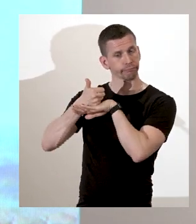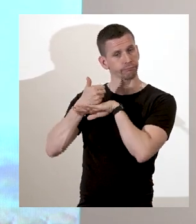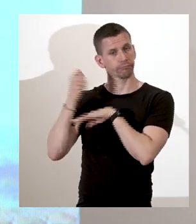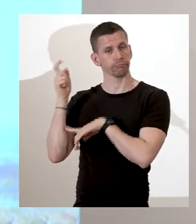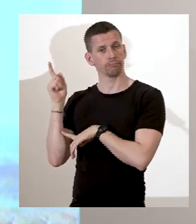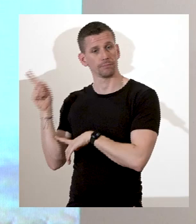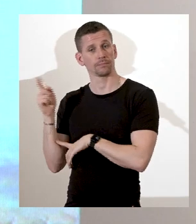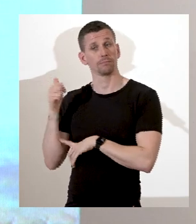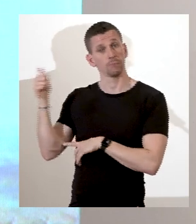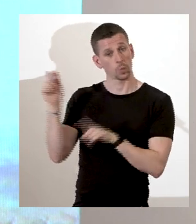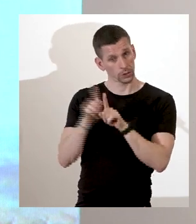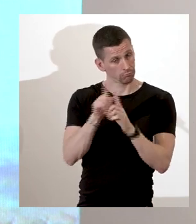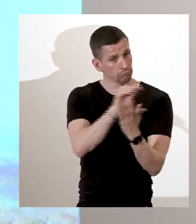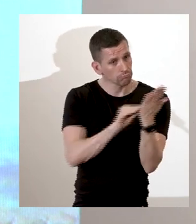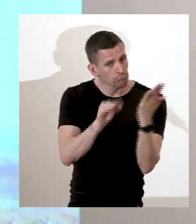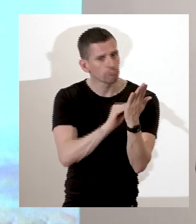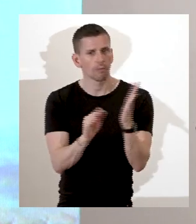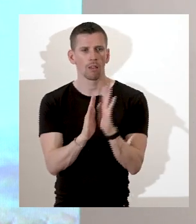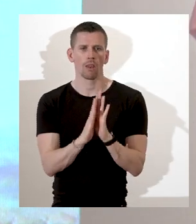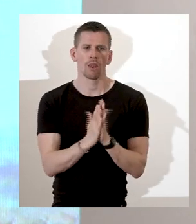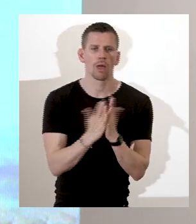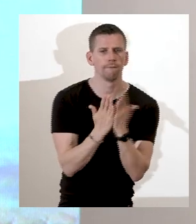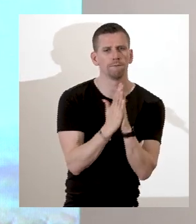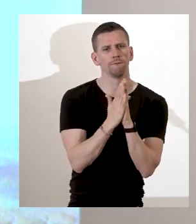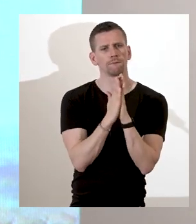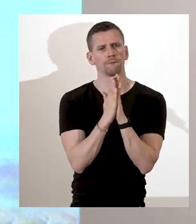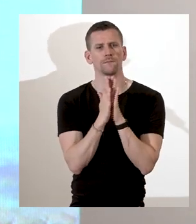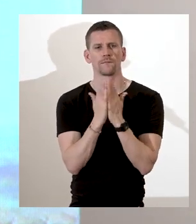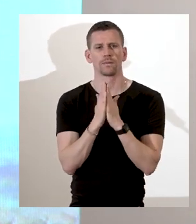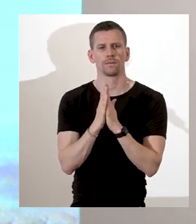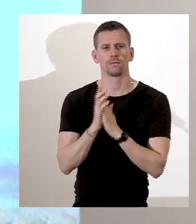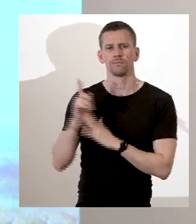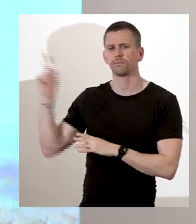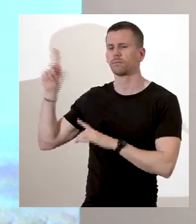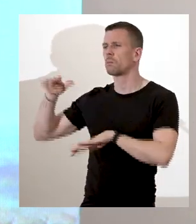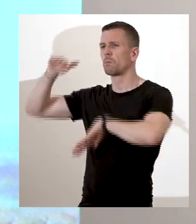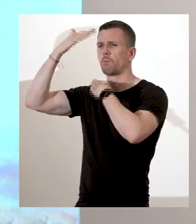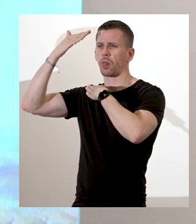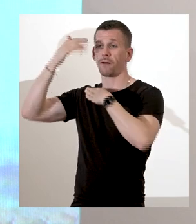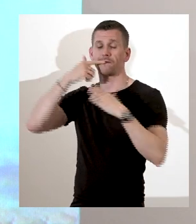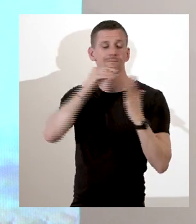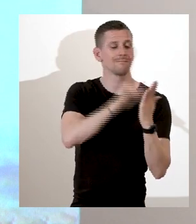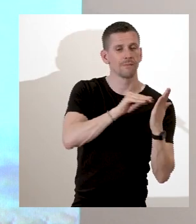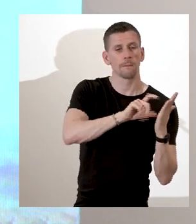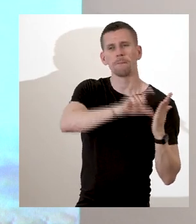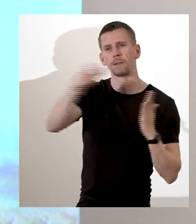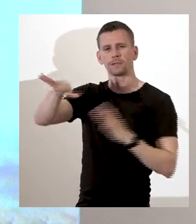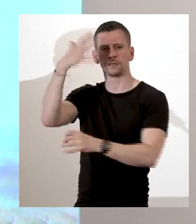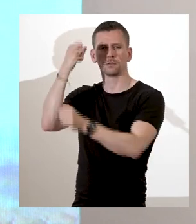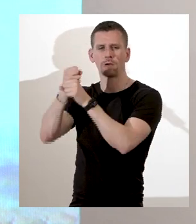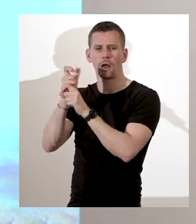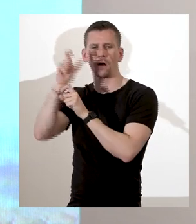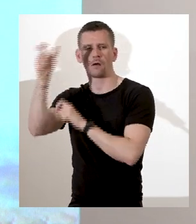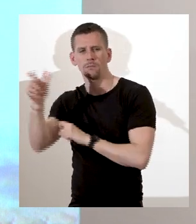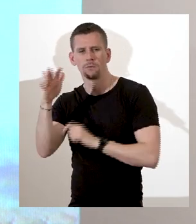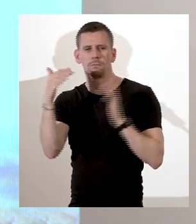publier une quinzaine d'années après que ce portrait a été réalisé, en 1867, «